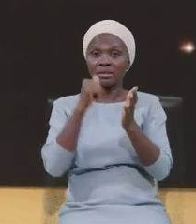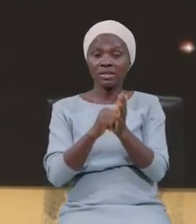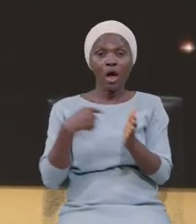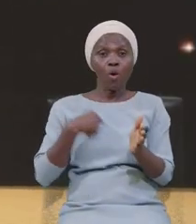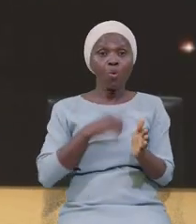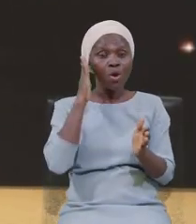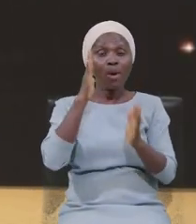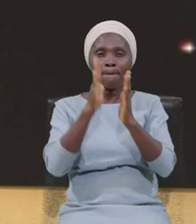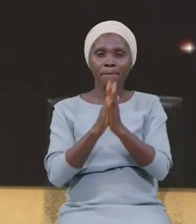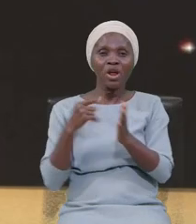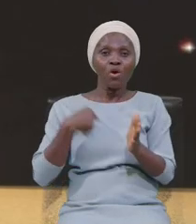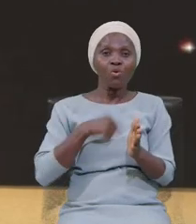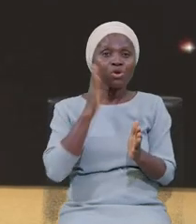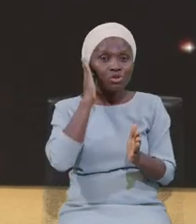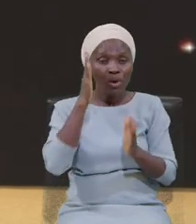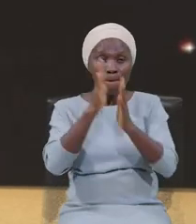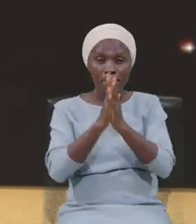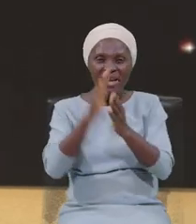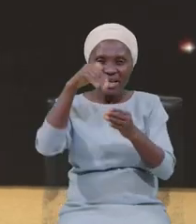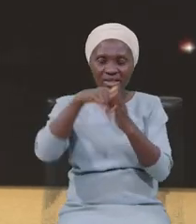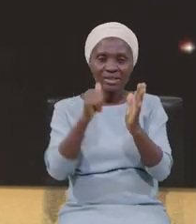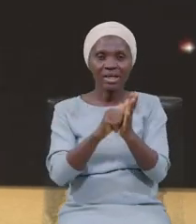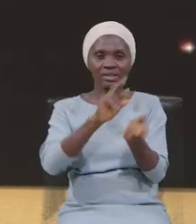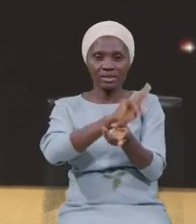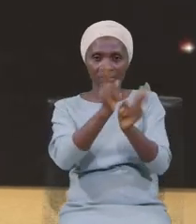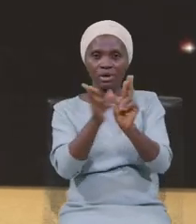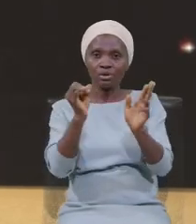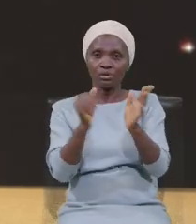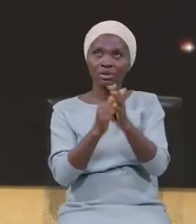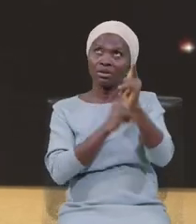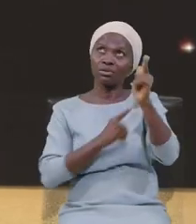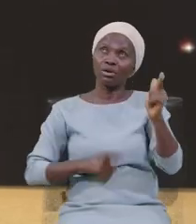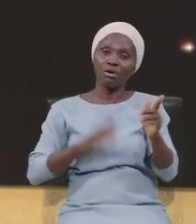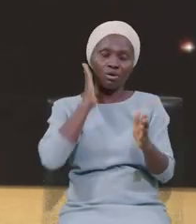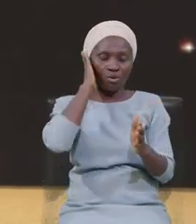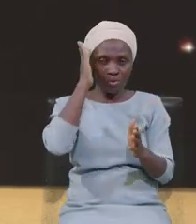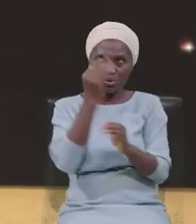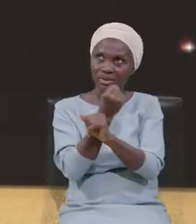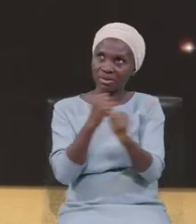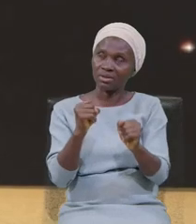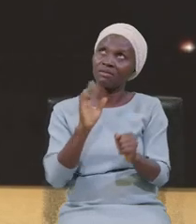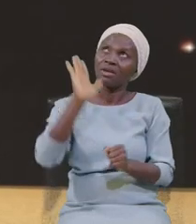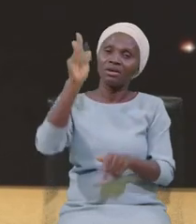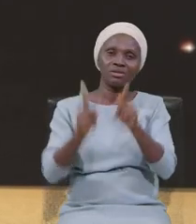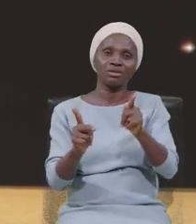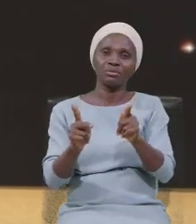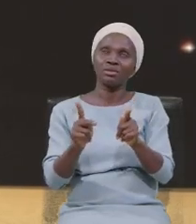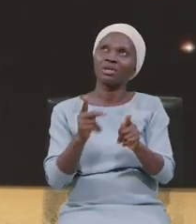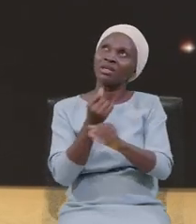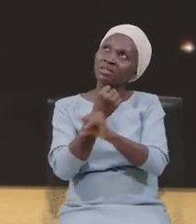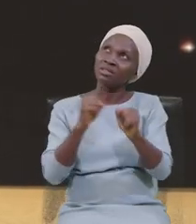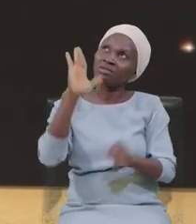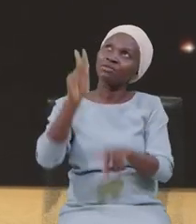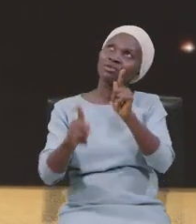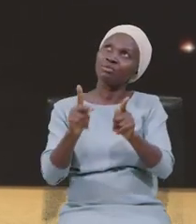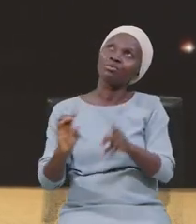nous devons prier avec dans cette repentance que l'Éternel épargne son peuple. Épargne ton peuple, ne livre pas